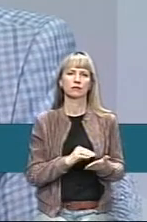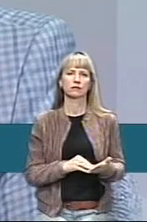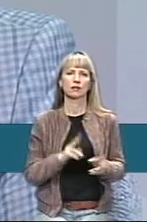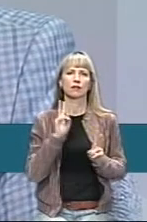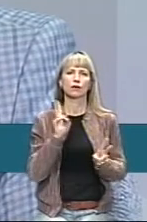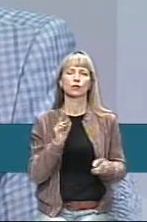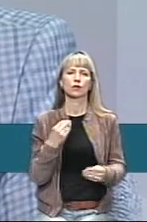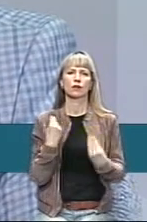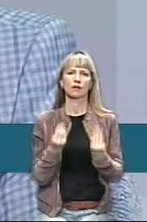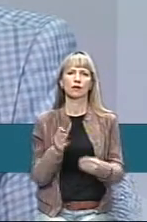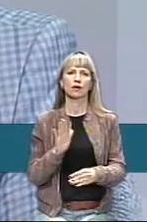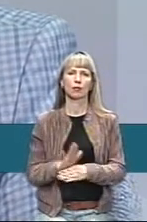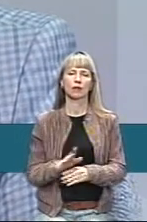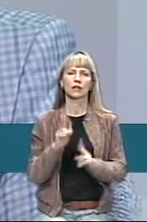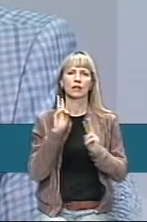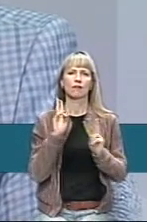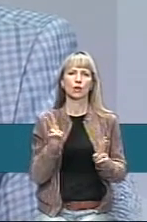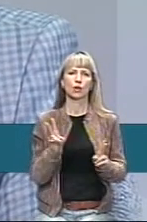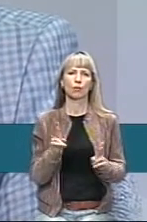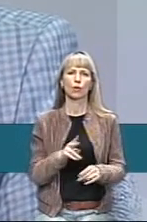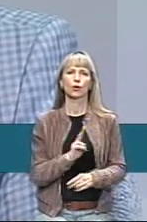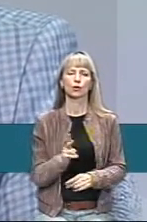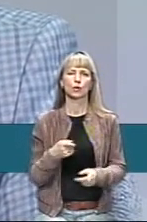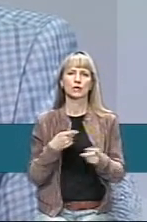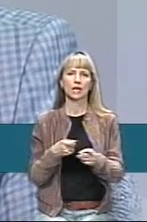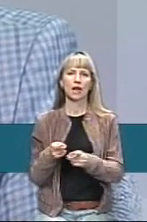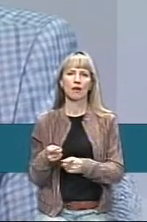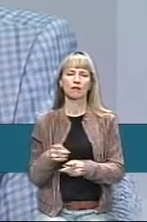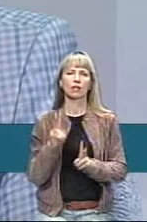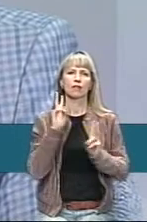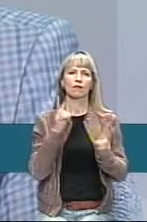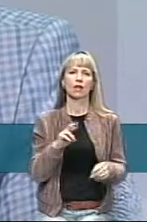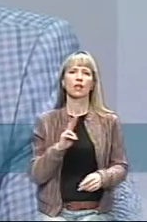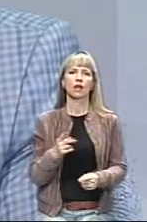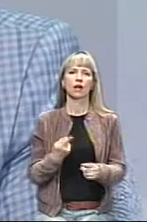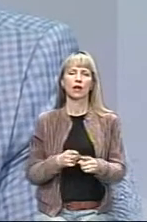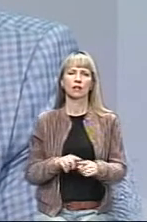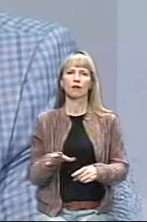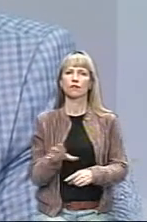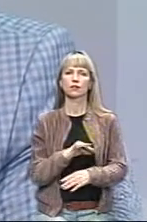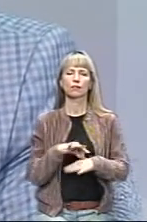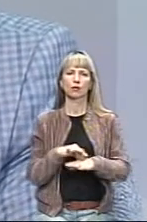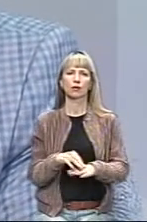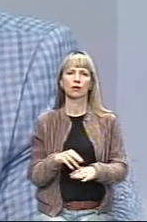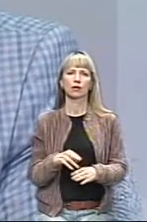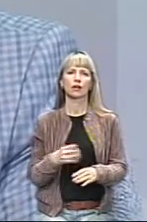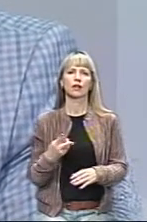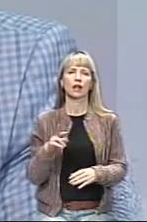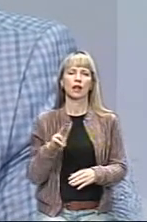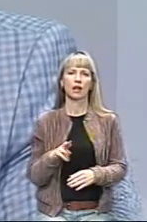хто віддавав команди, невідомо, хто стріляв, невідомо, як все це проходило, принаймні